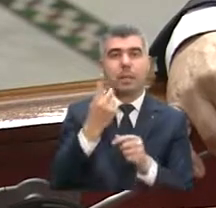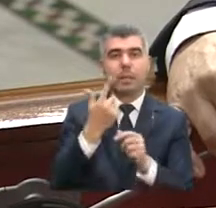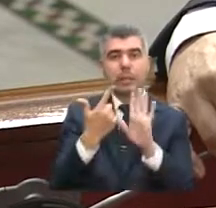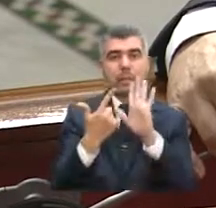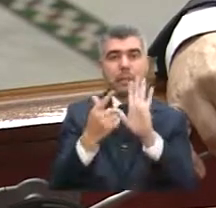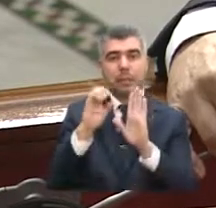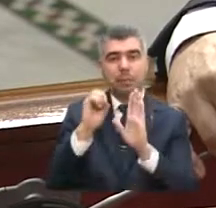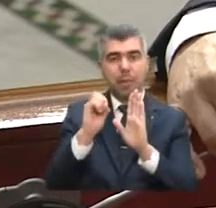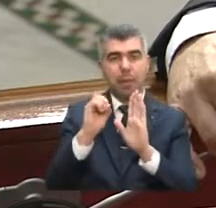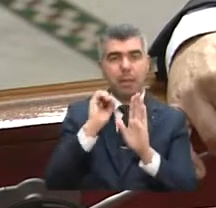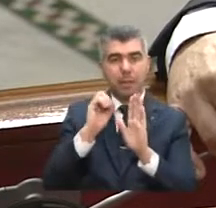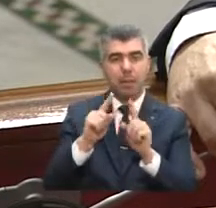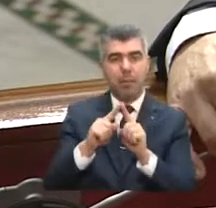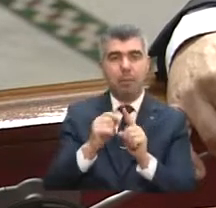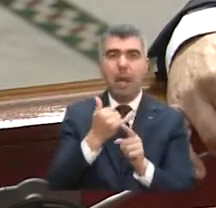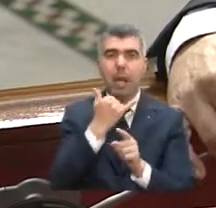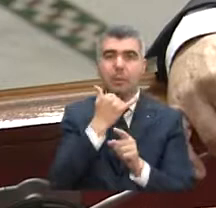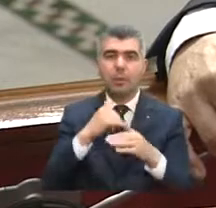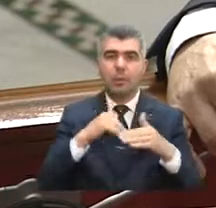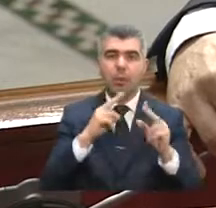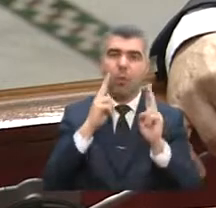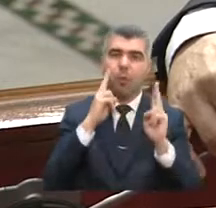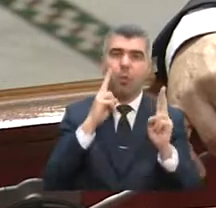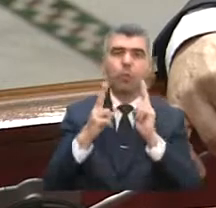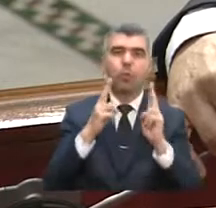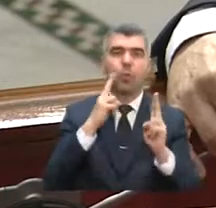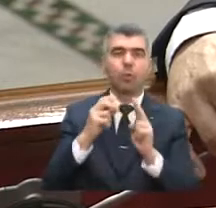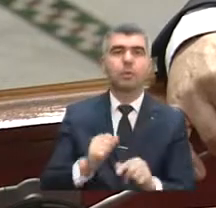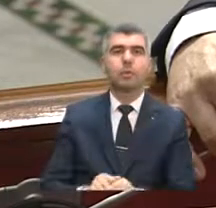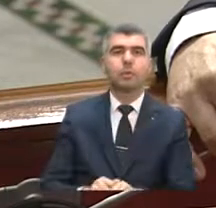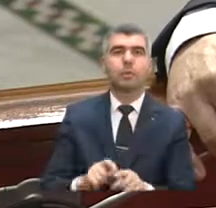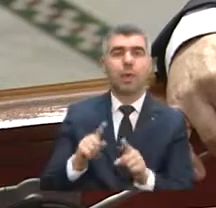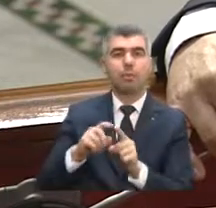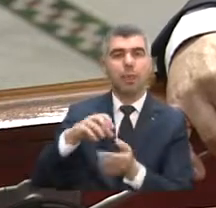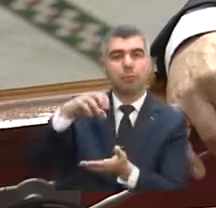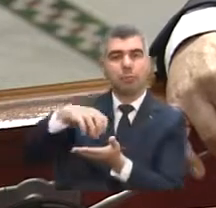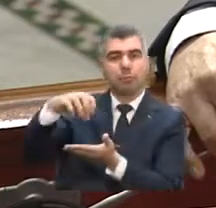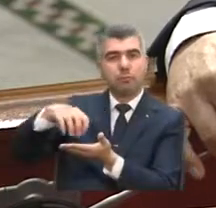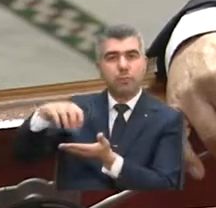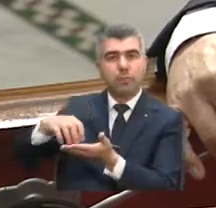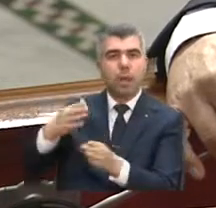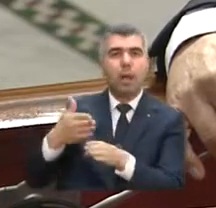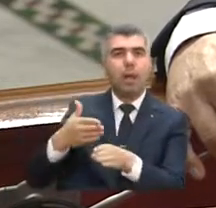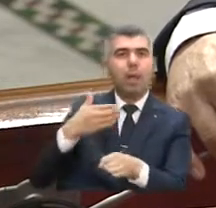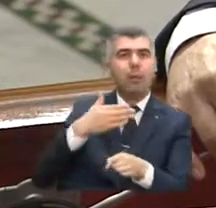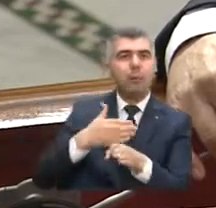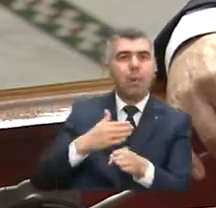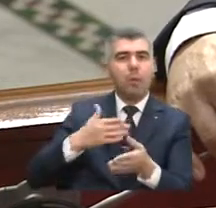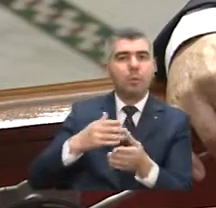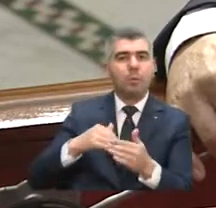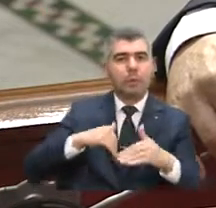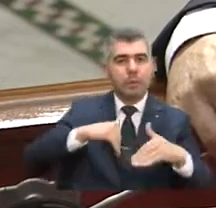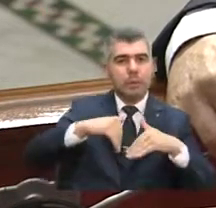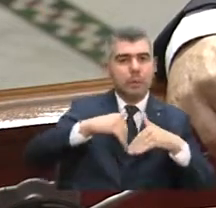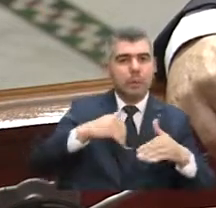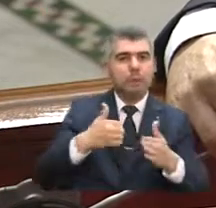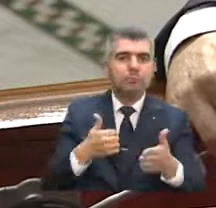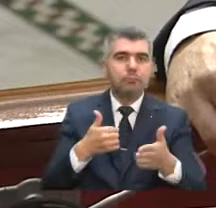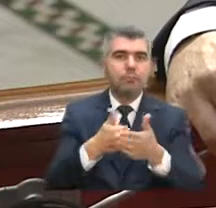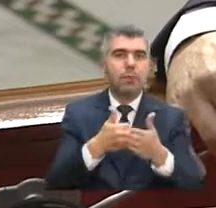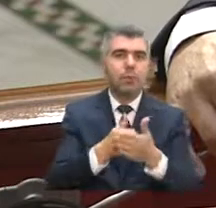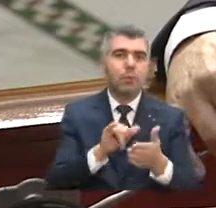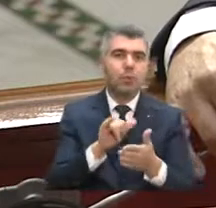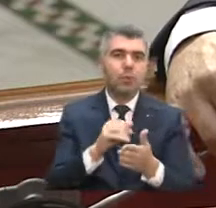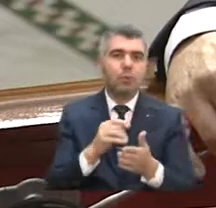لمعاينه مخالفه قانون السير على طرق السياره، وتيتم التثبيت ديالها وفق دراسه قبليه للتوزيع الجغرافي لحوادث السير.